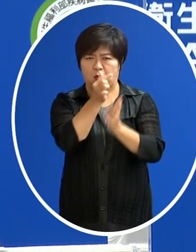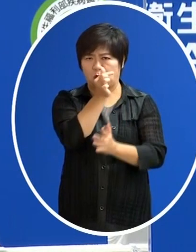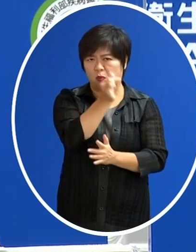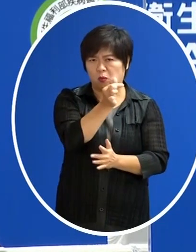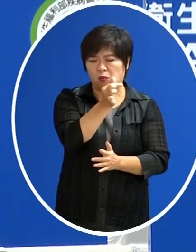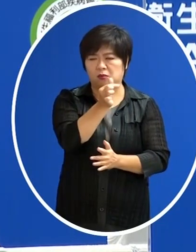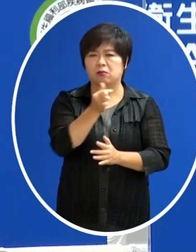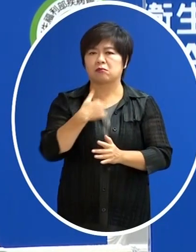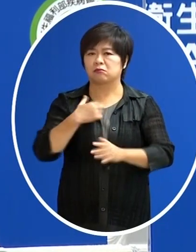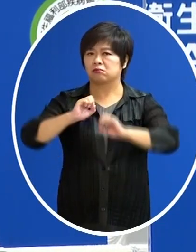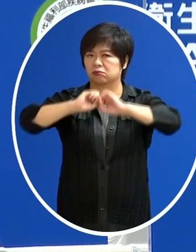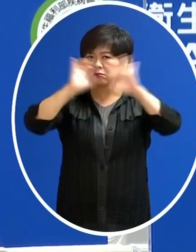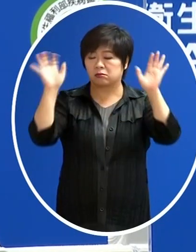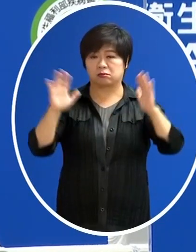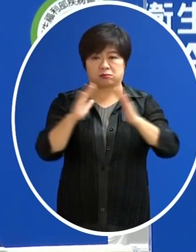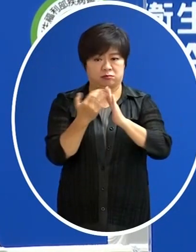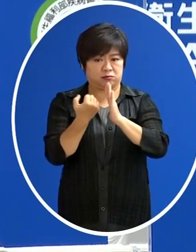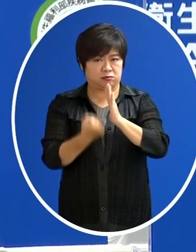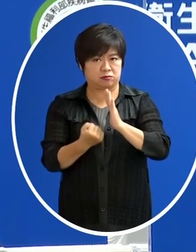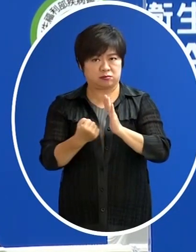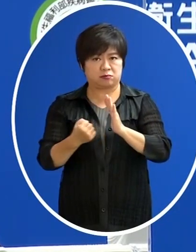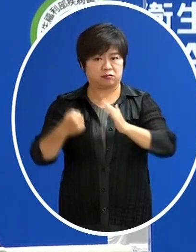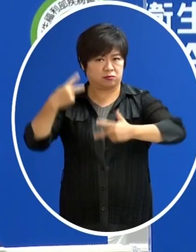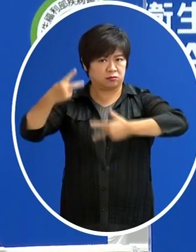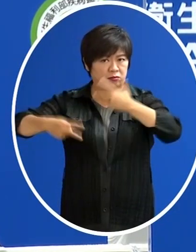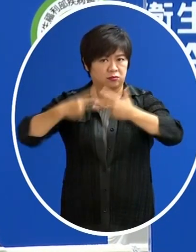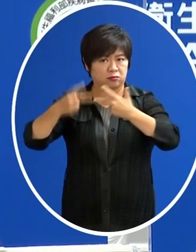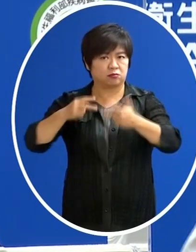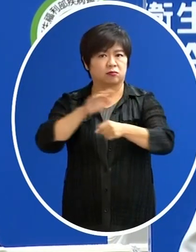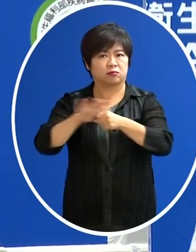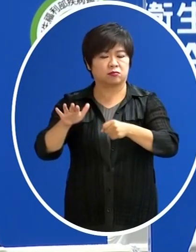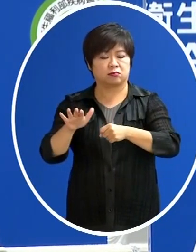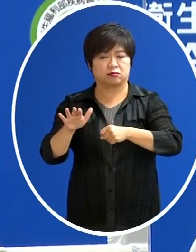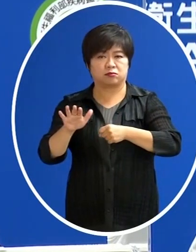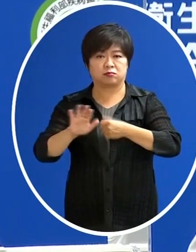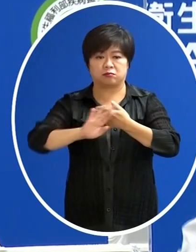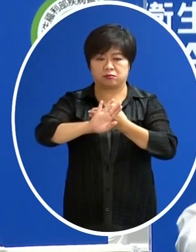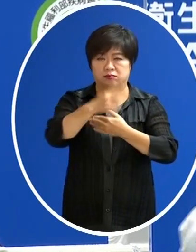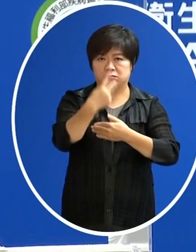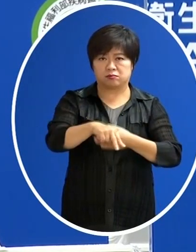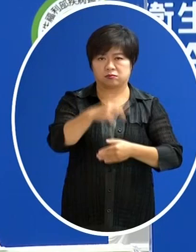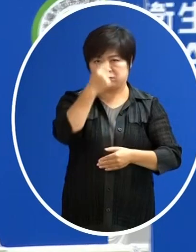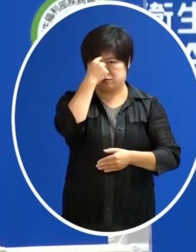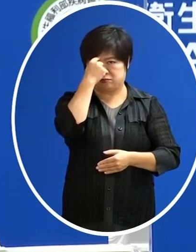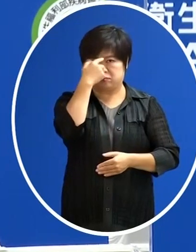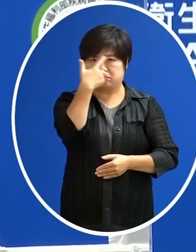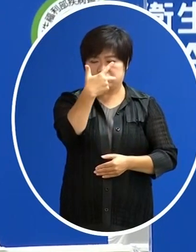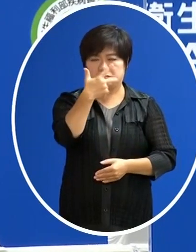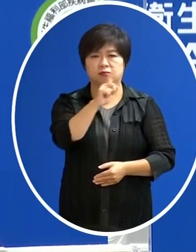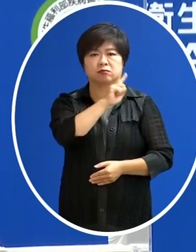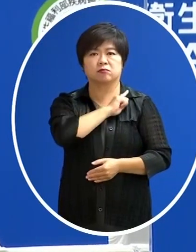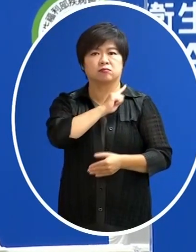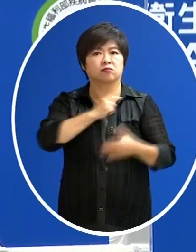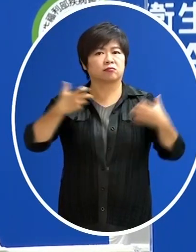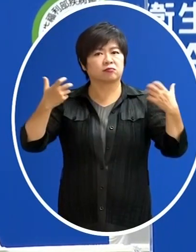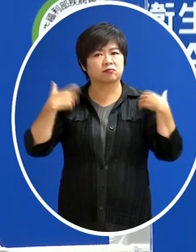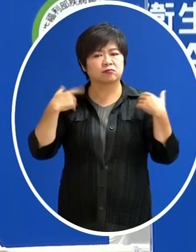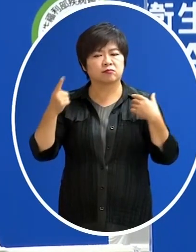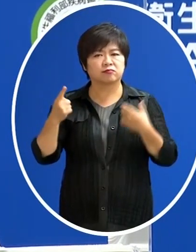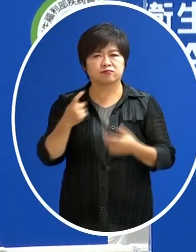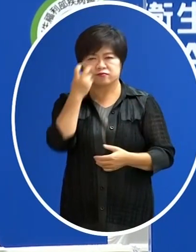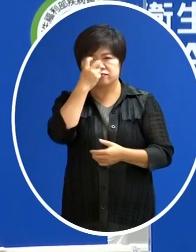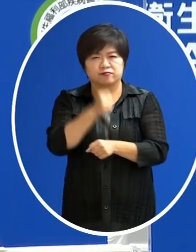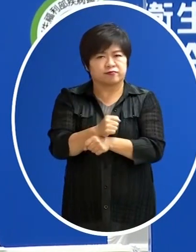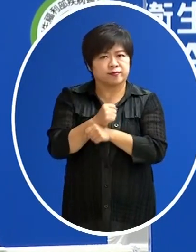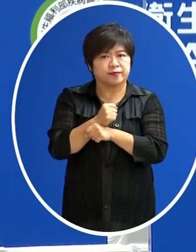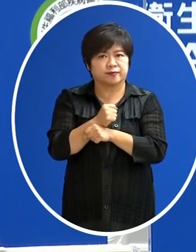别呼吁哈，我们除了居家检疫14天之外，那另外有7天自主健康管理，所以居家检疫完